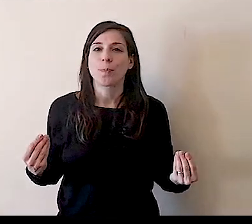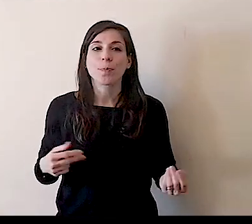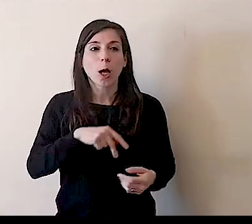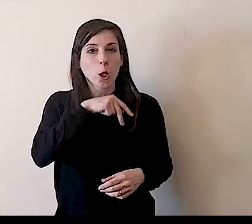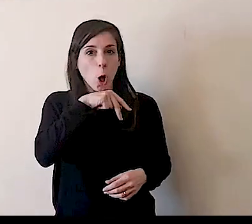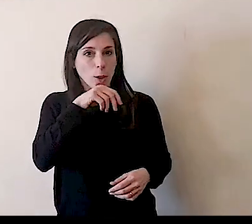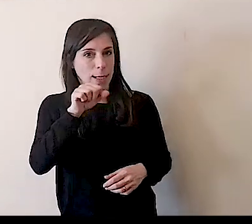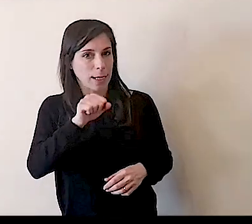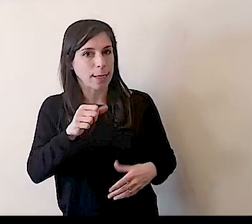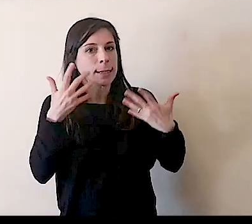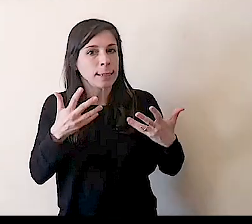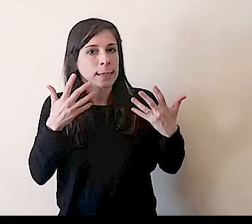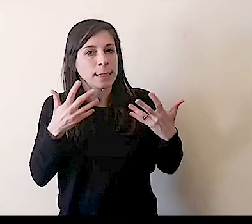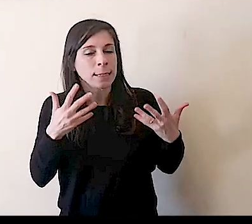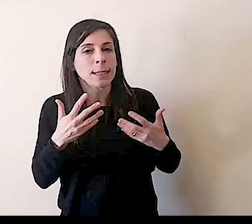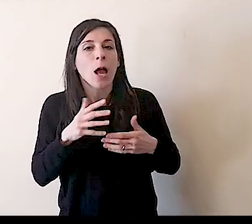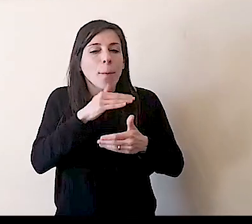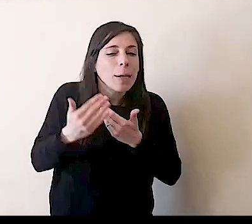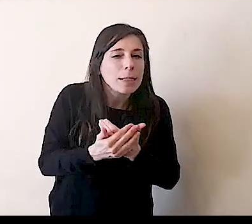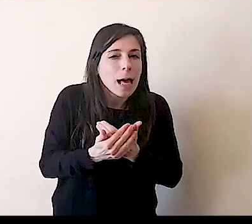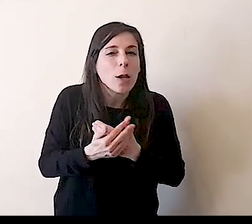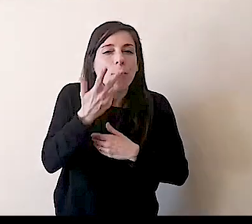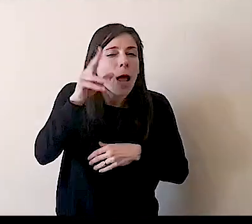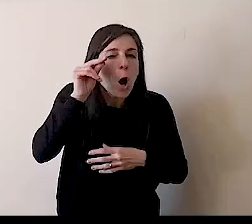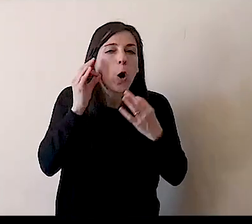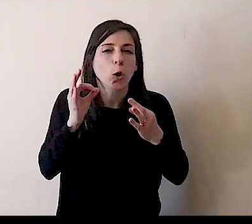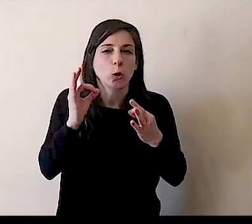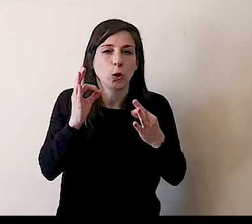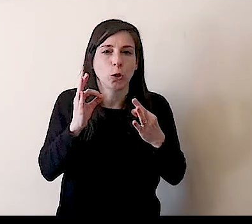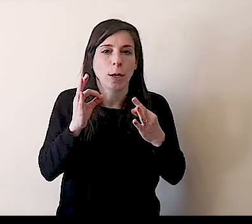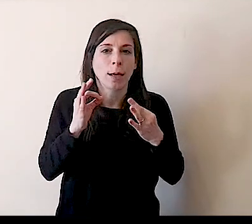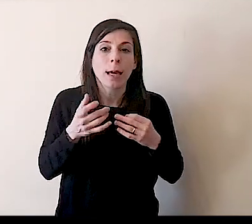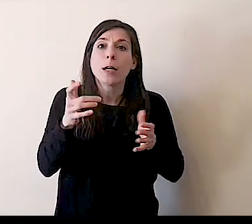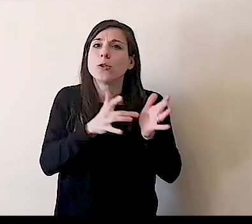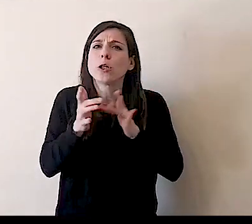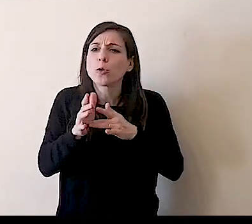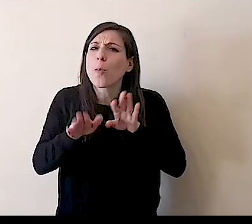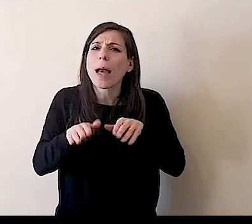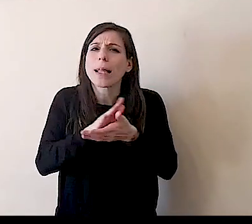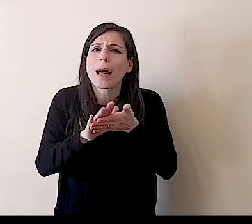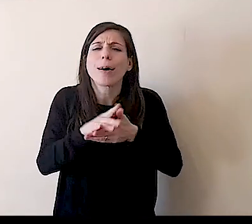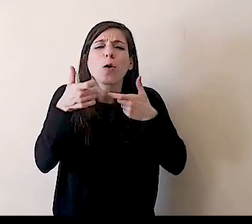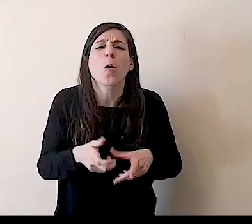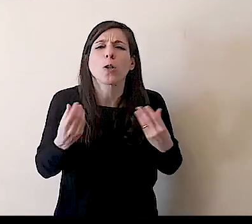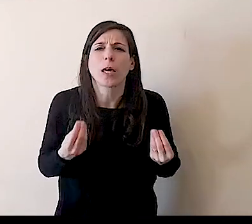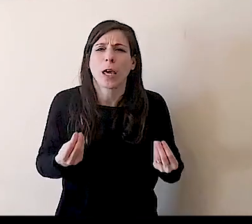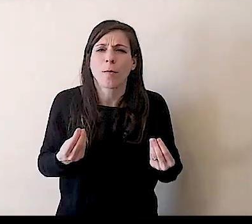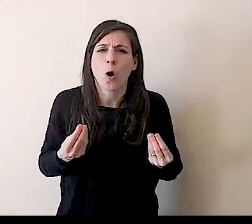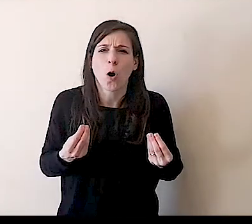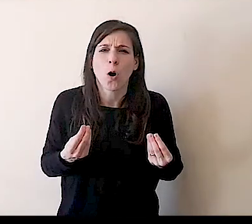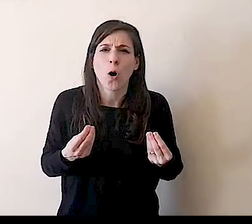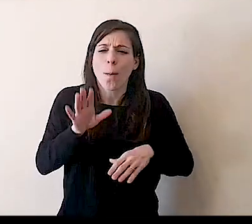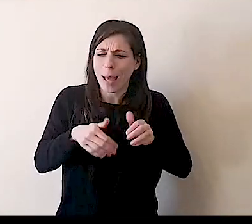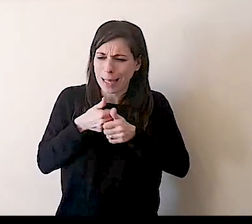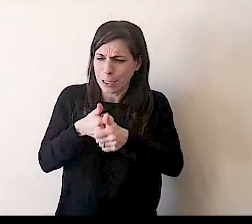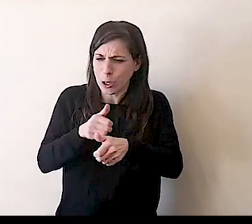voleva conoscere il mistero che da tempo lo tormentava come mai in gesù aveva lavato i piedi ai discepoli e